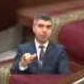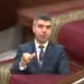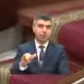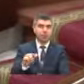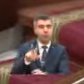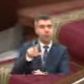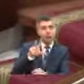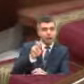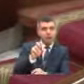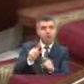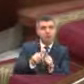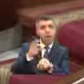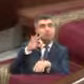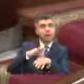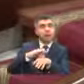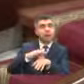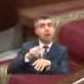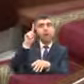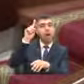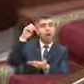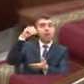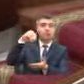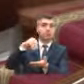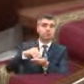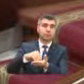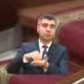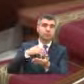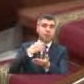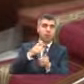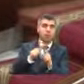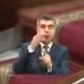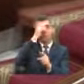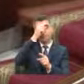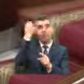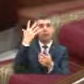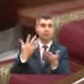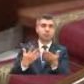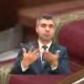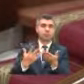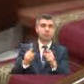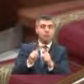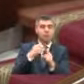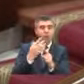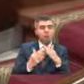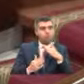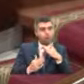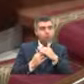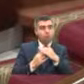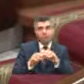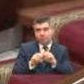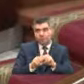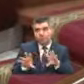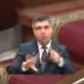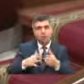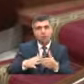مرض طاحت علينا من عند الله تعالى، جات من السماء وجات ما عندنا ما نديرو. حاربناها، حاولنا نحبسوا باش ما تدخلش المناطق اللي